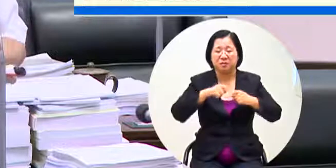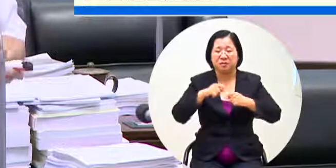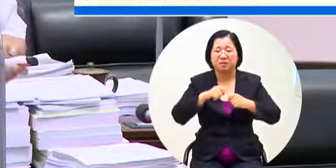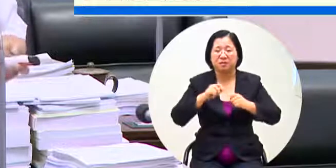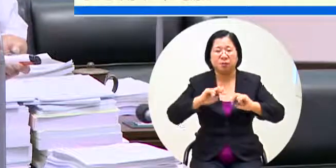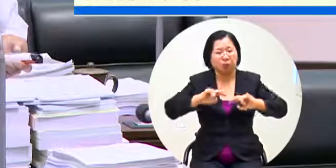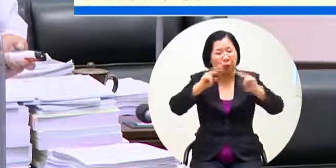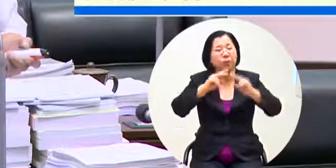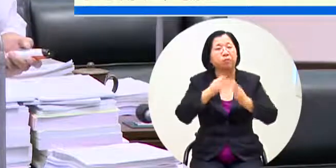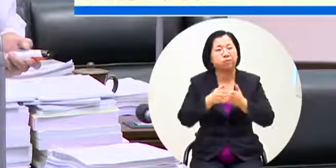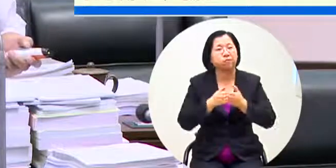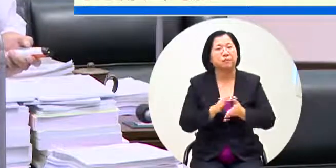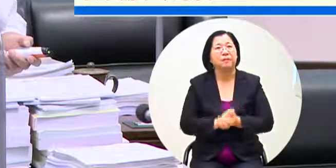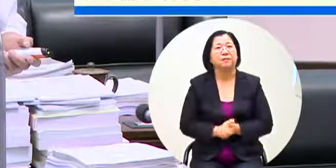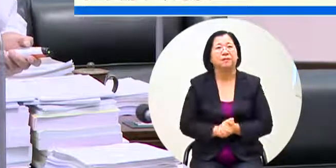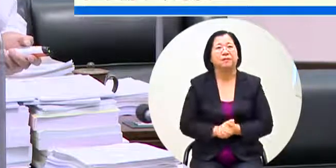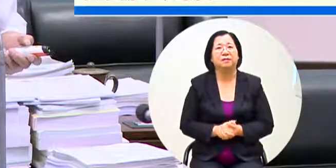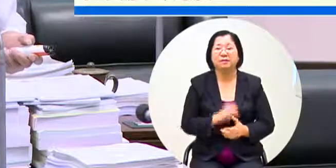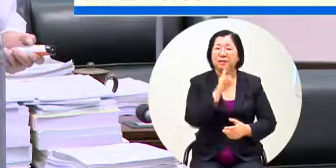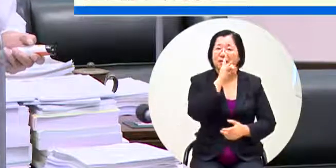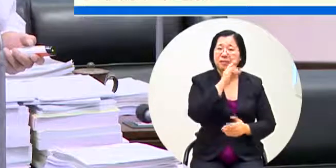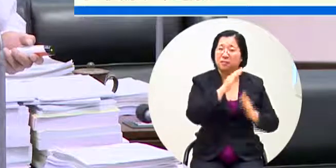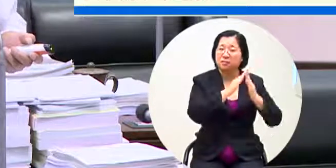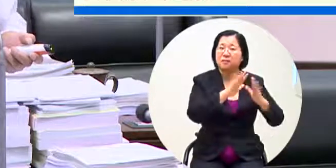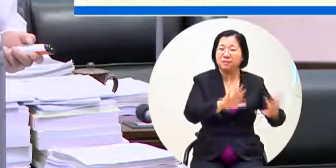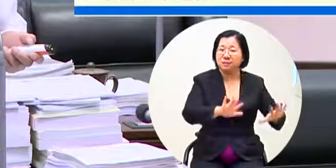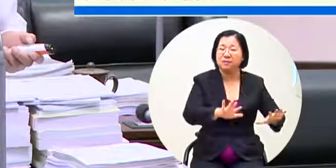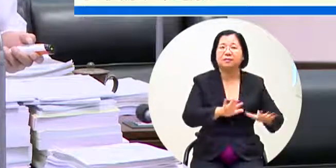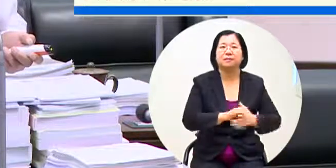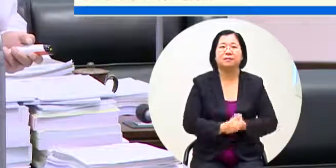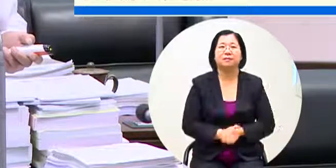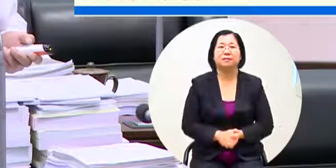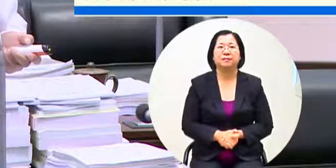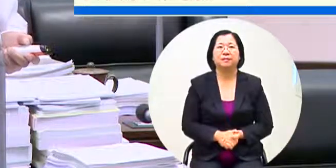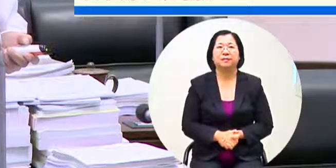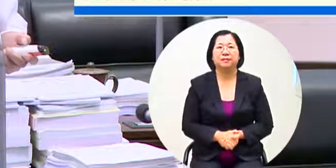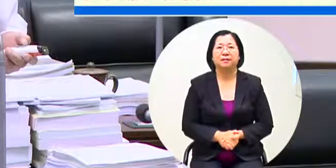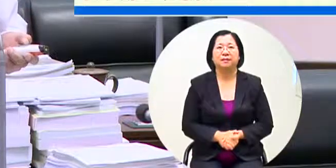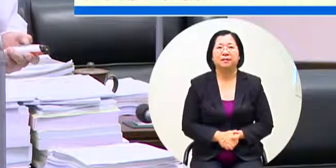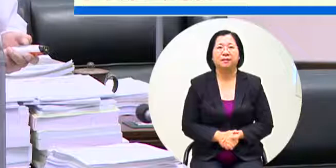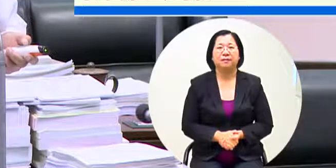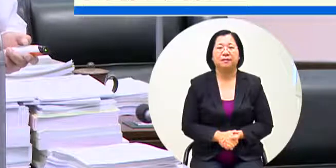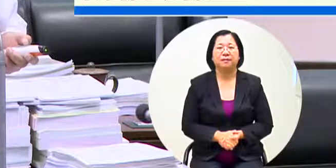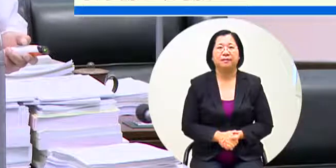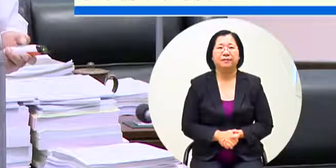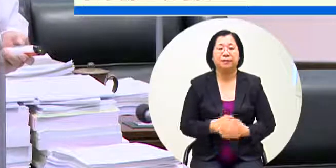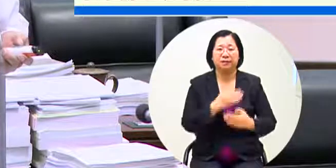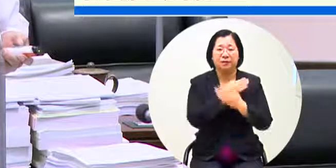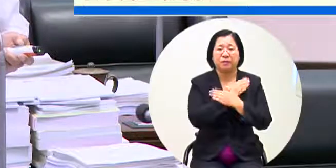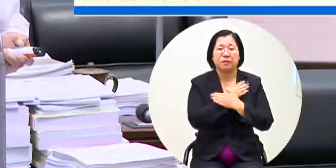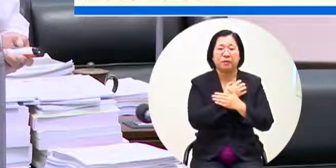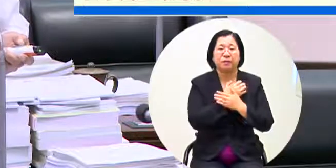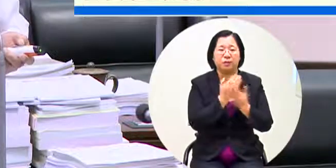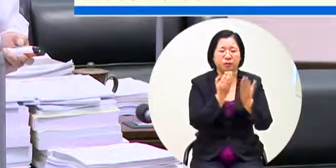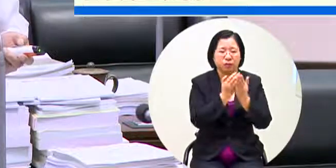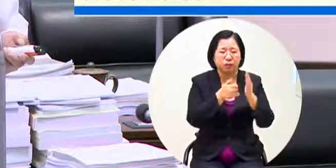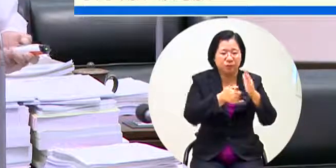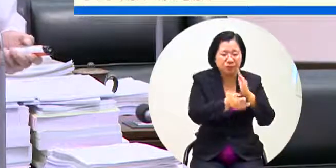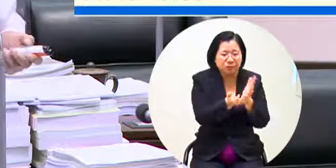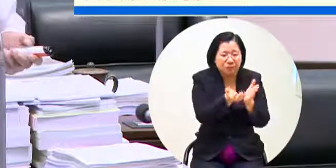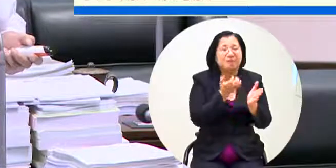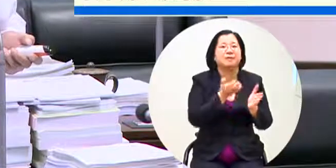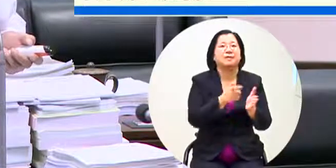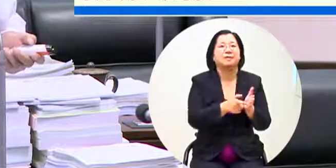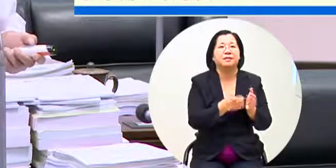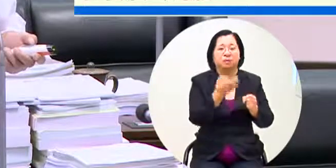进目前啦吼，因为这个啊，幼儿学前教育补助方案吼，啊，因这个公私